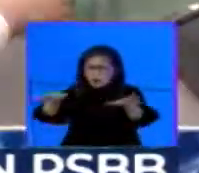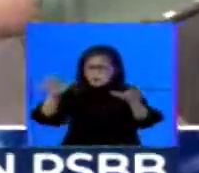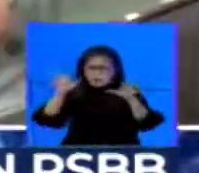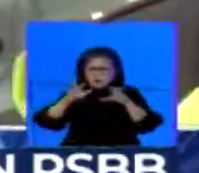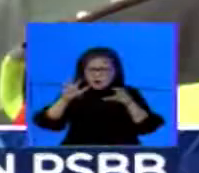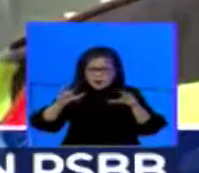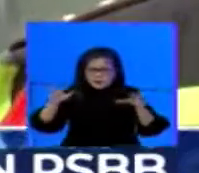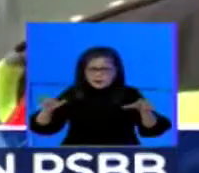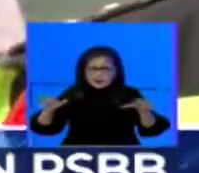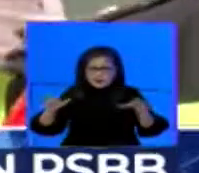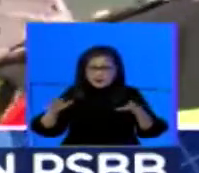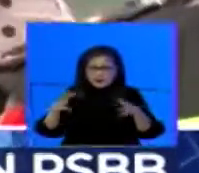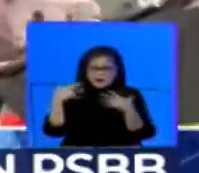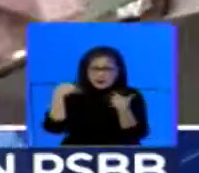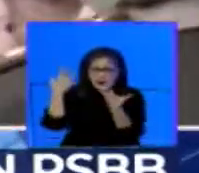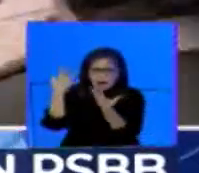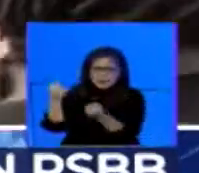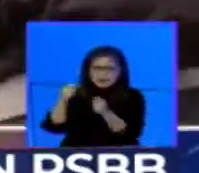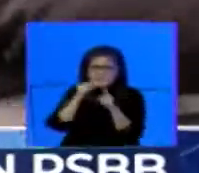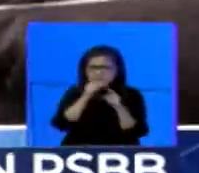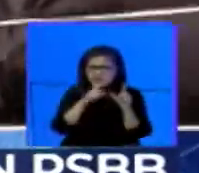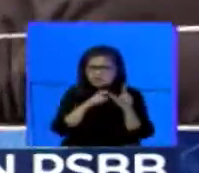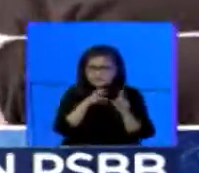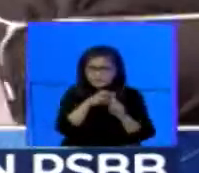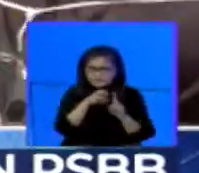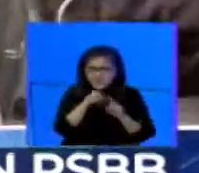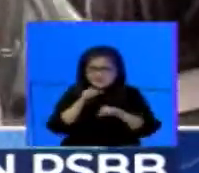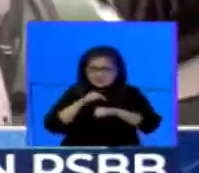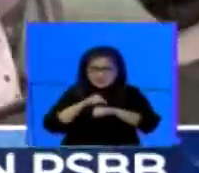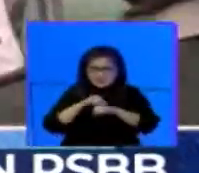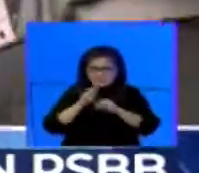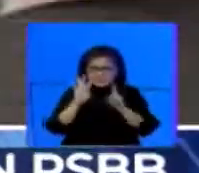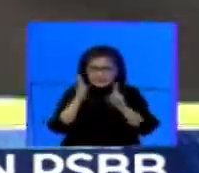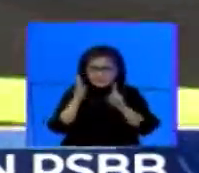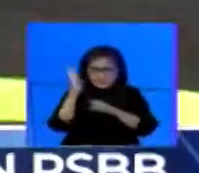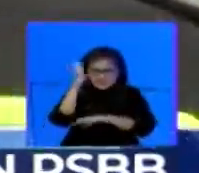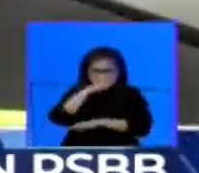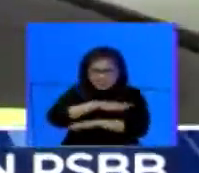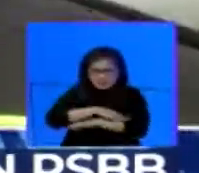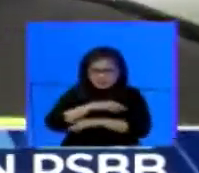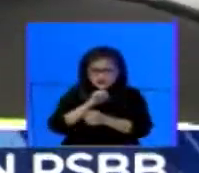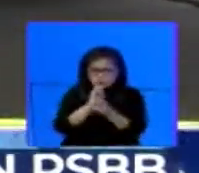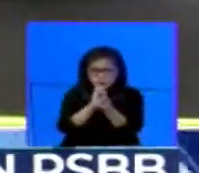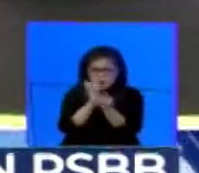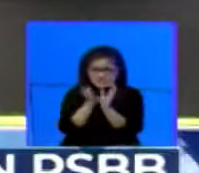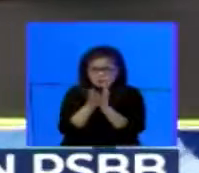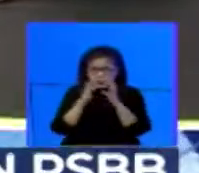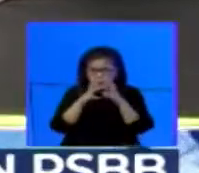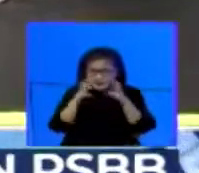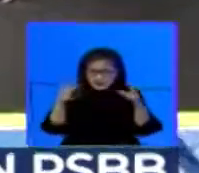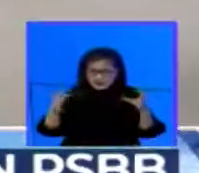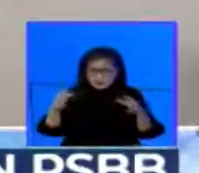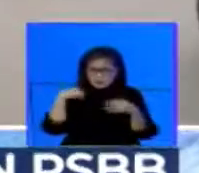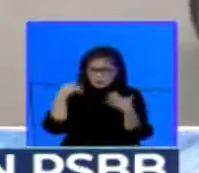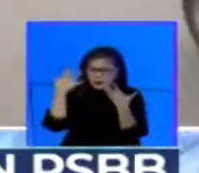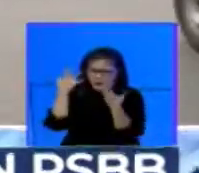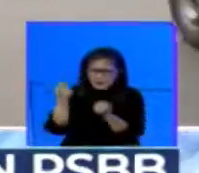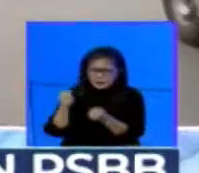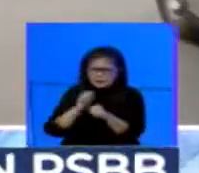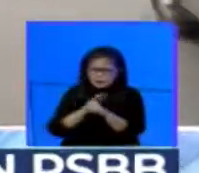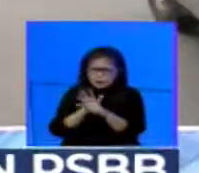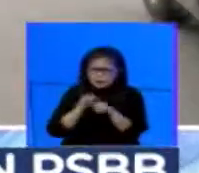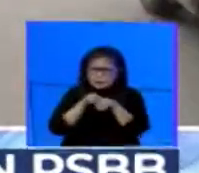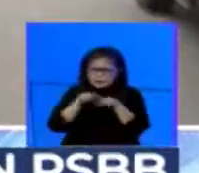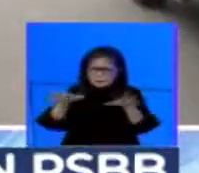14 hari kedepan di Surabaya Raya bisa menekan angka pertumbuhan positif pasien covert 19 dapat kami informasikan pula